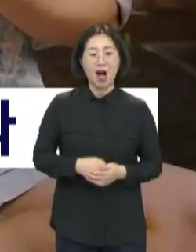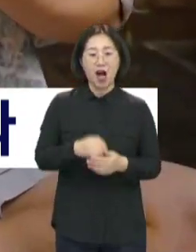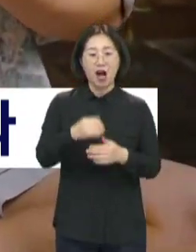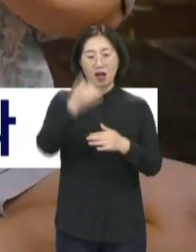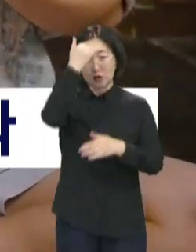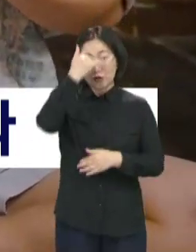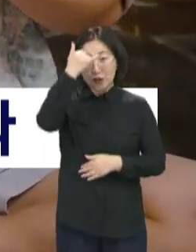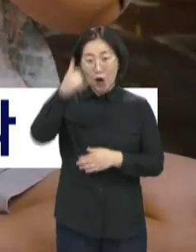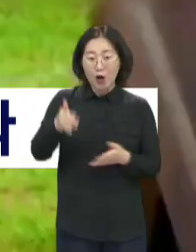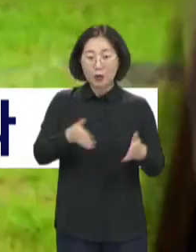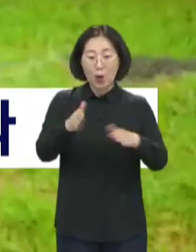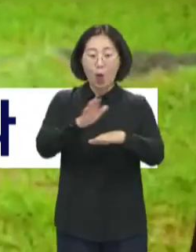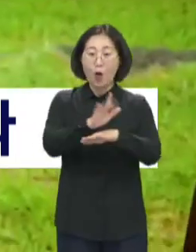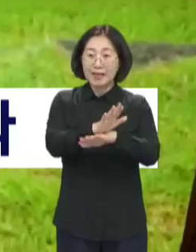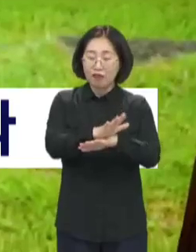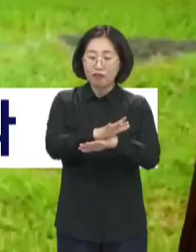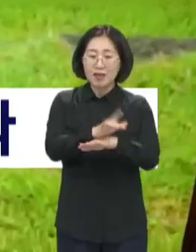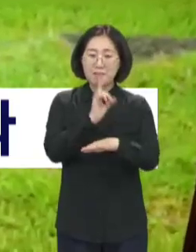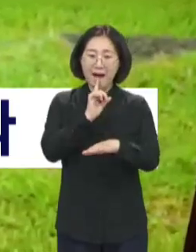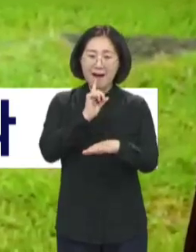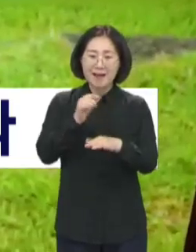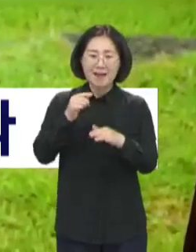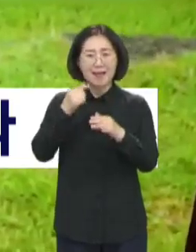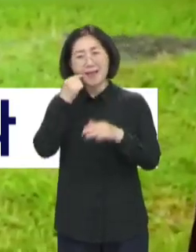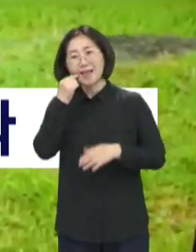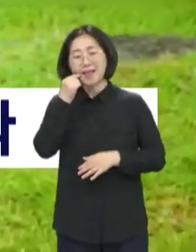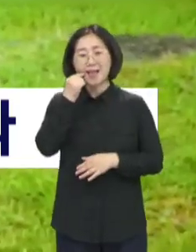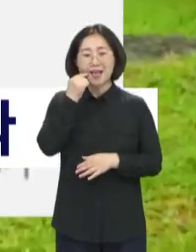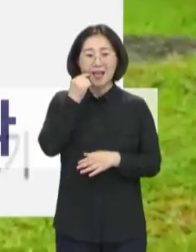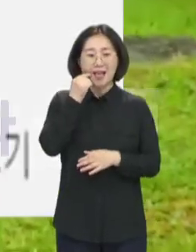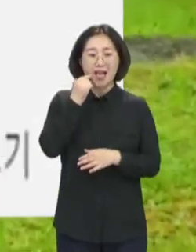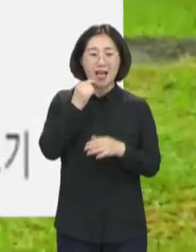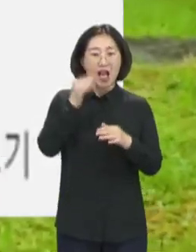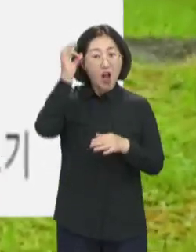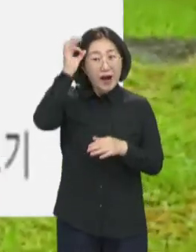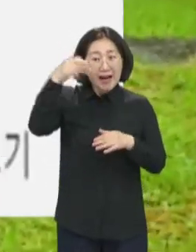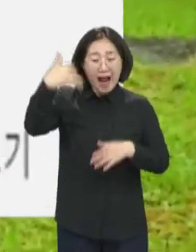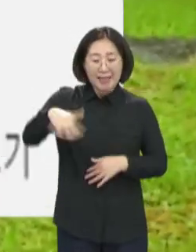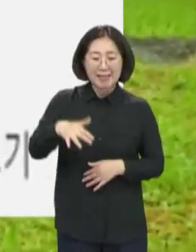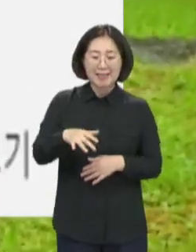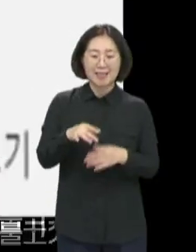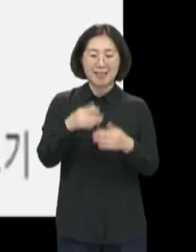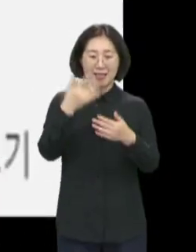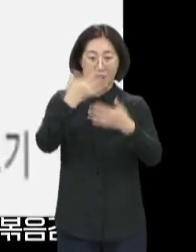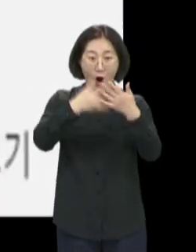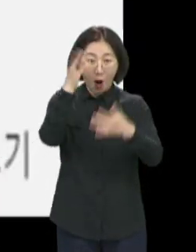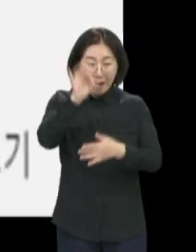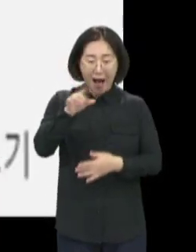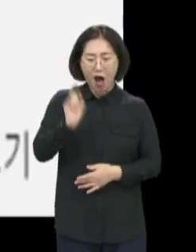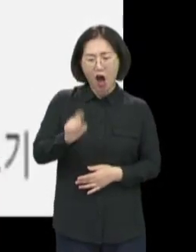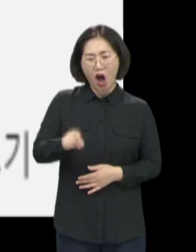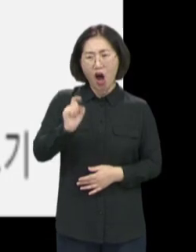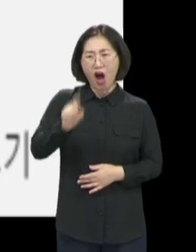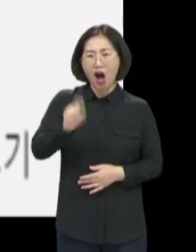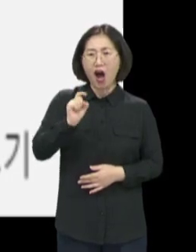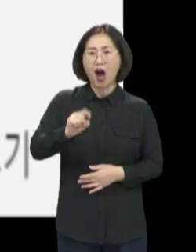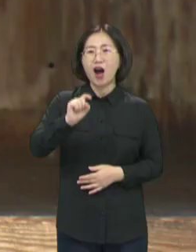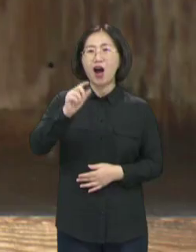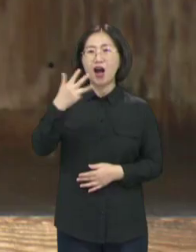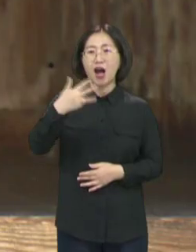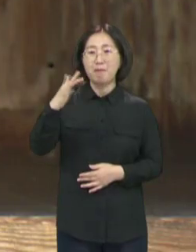충청도 사투리가 입소문을 타면서 열흘도 안 돼 조회수가 33만 회를 기록할 만큼 반응이